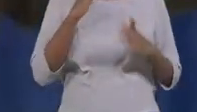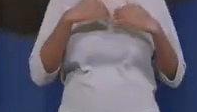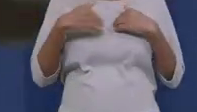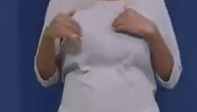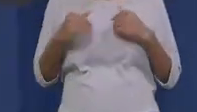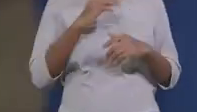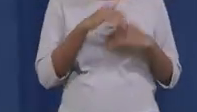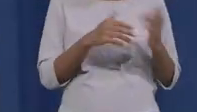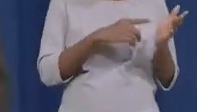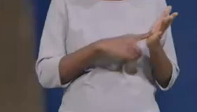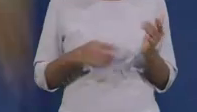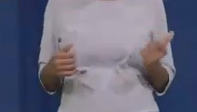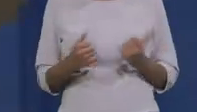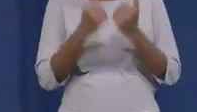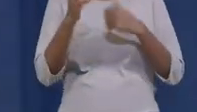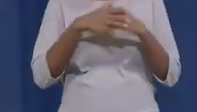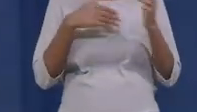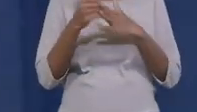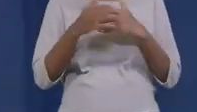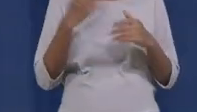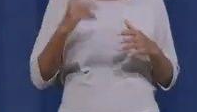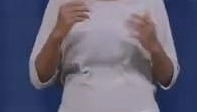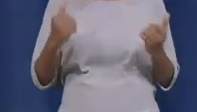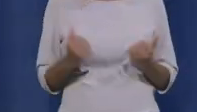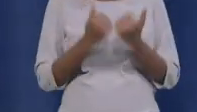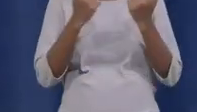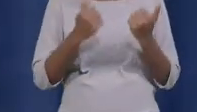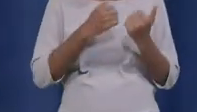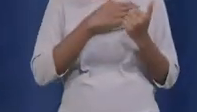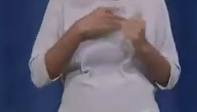Nous allons prier pour ceux qui ont ces défis là, quel que soit le défi.